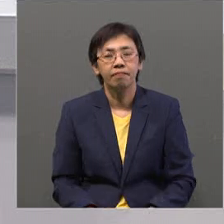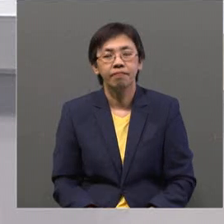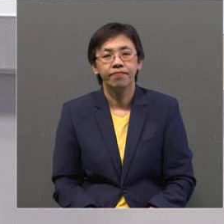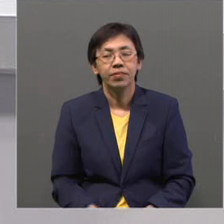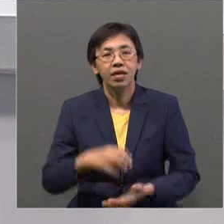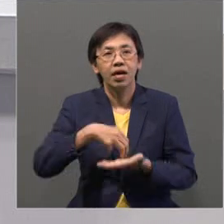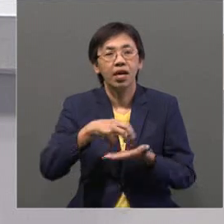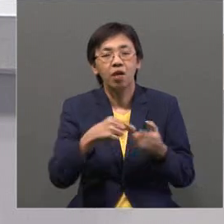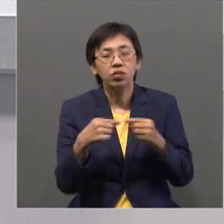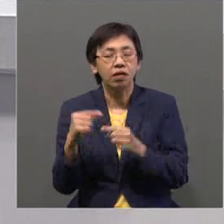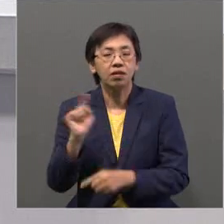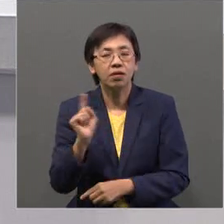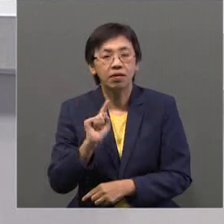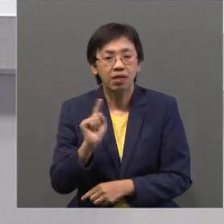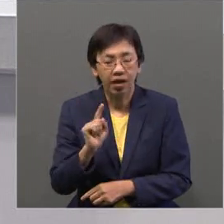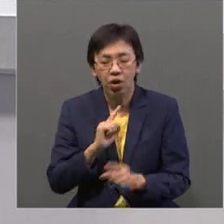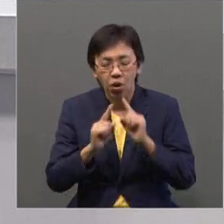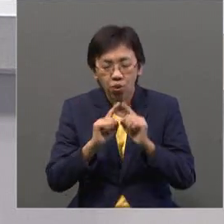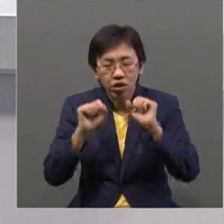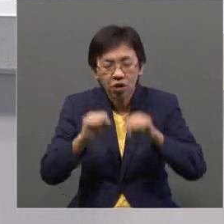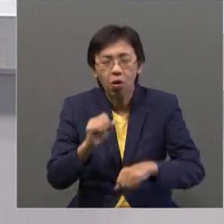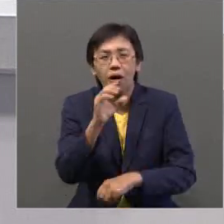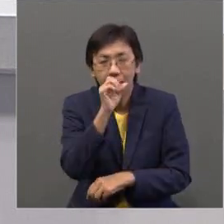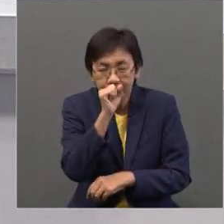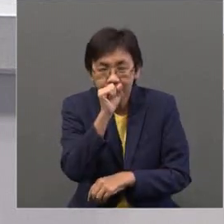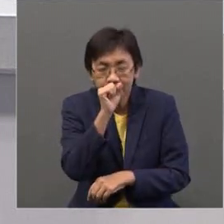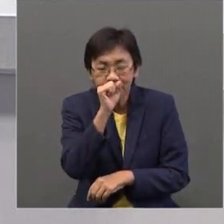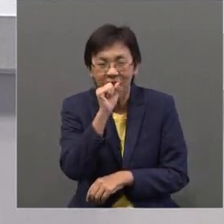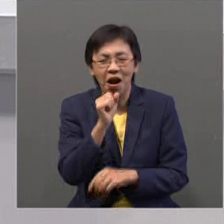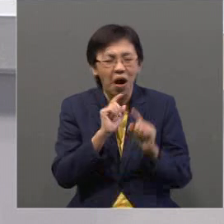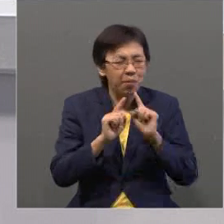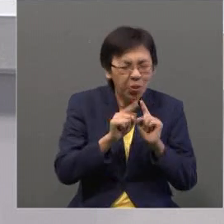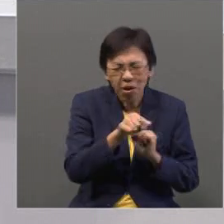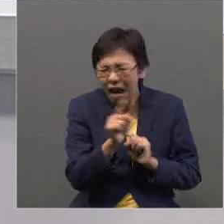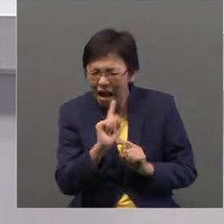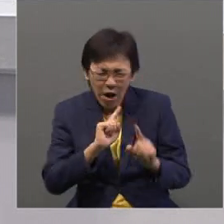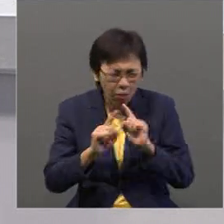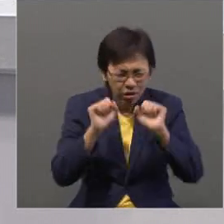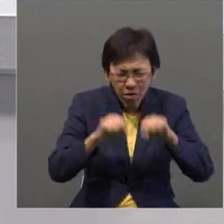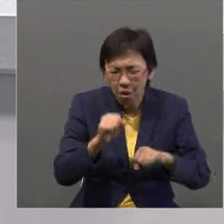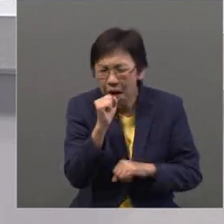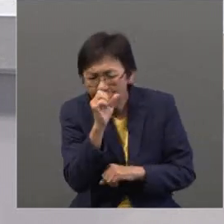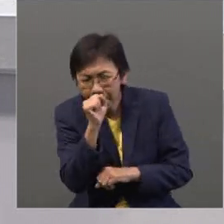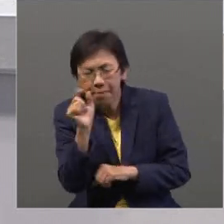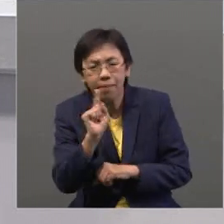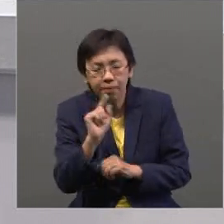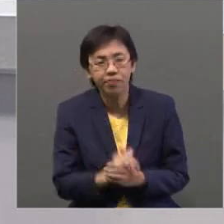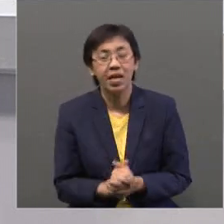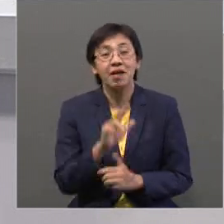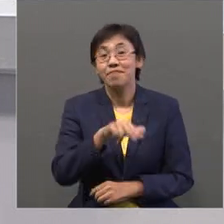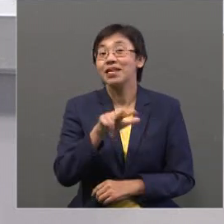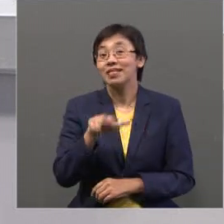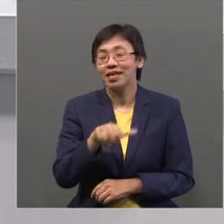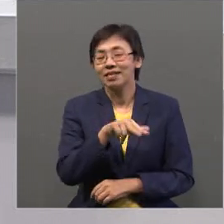มาต่อกันที่เรื่องของประเด็นเดียวลับนะครับที่ตอนนี้ก็มีหลายคนออกมาพูดถึงนะครับว่ามันเป็นมายังไงกันแน่นะครับโดยเฉพาะอย่างยิ่งตอนนี้ทางฝั่ง